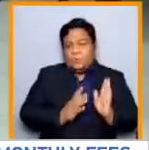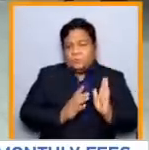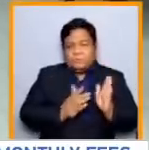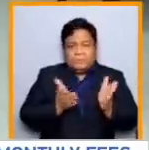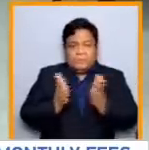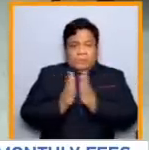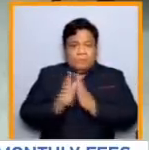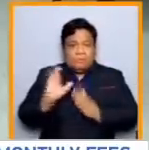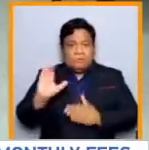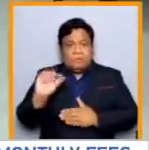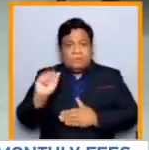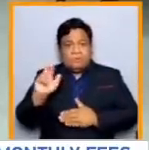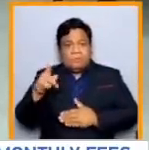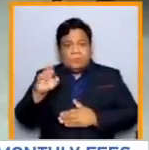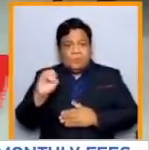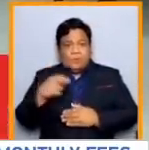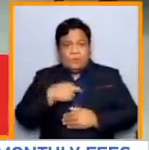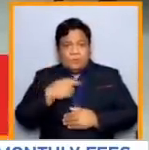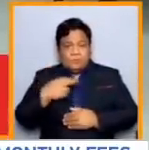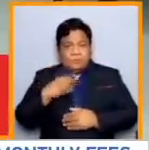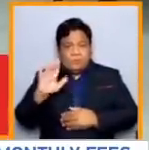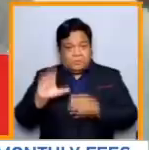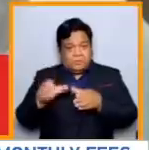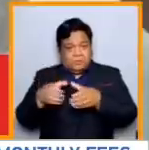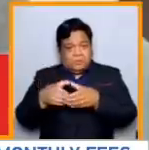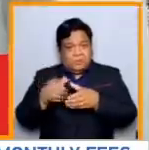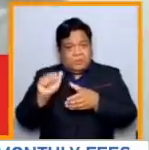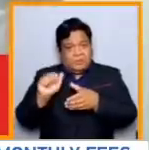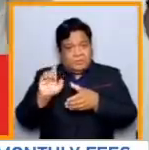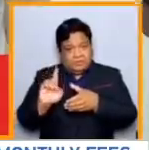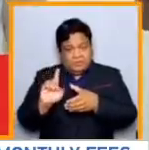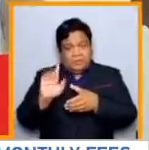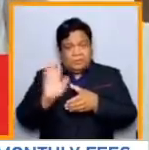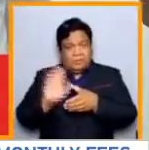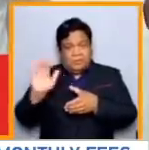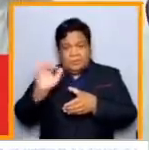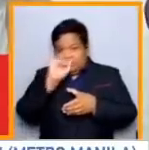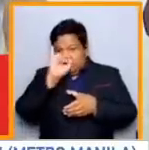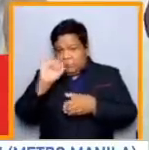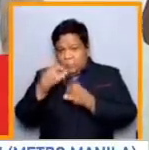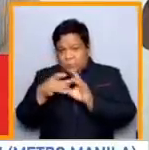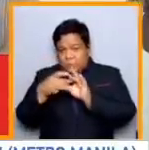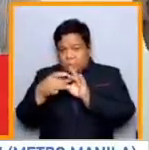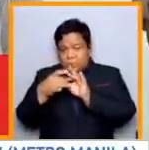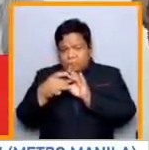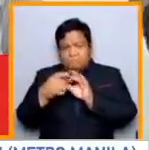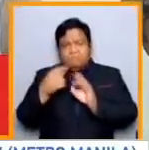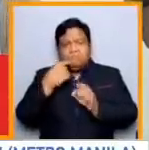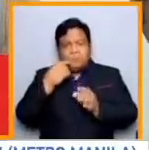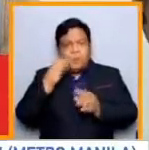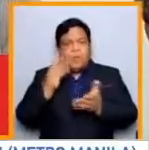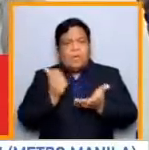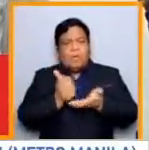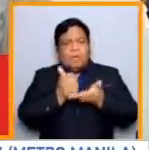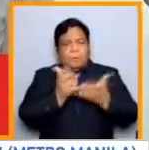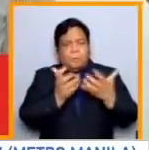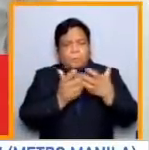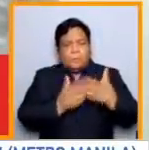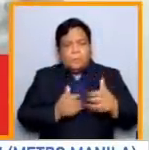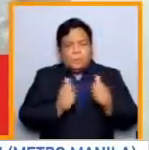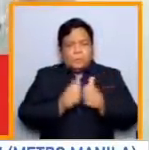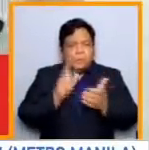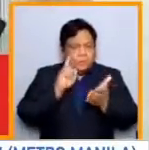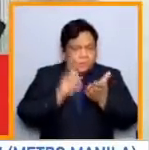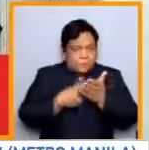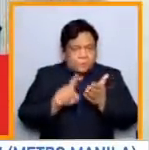Aksyon Demokratiko, partido ng presidential candidate Isko Moreno, sinabing makikipagtulungan sila sa investigasyon yung kinakasal ng Senado kaugnay ng hindi pa rin